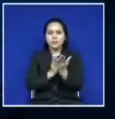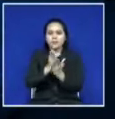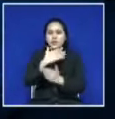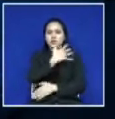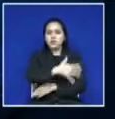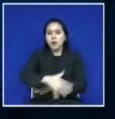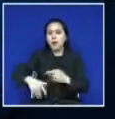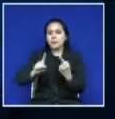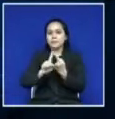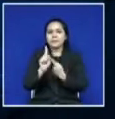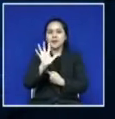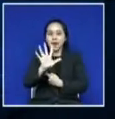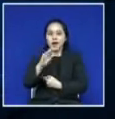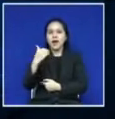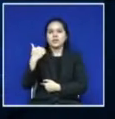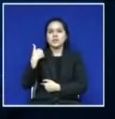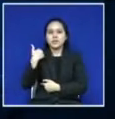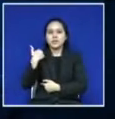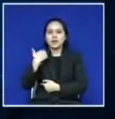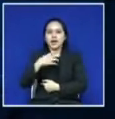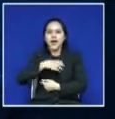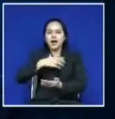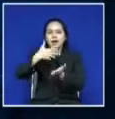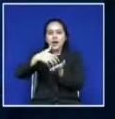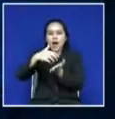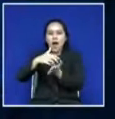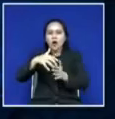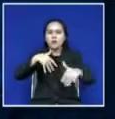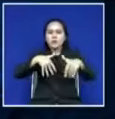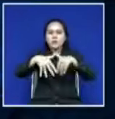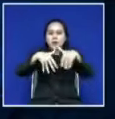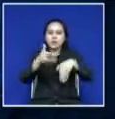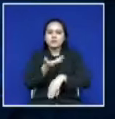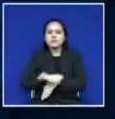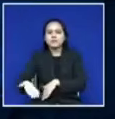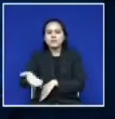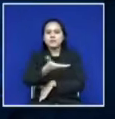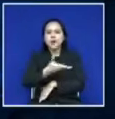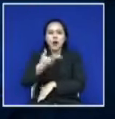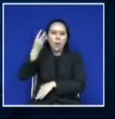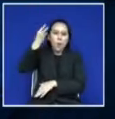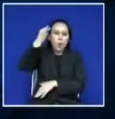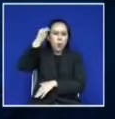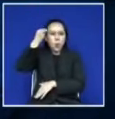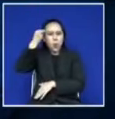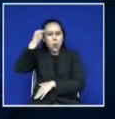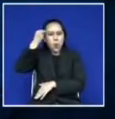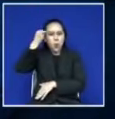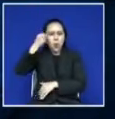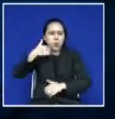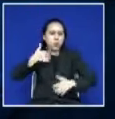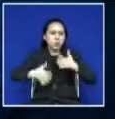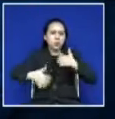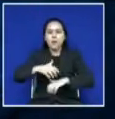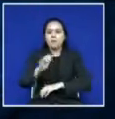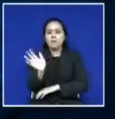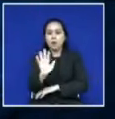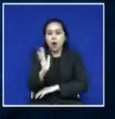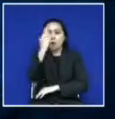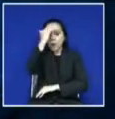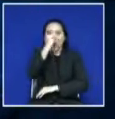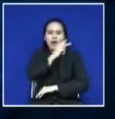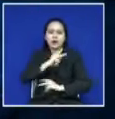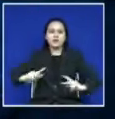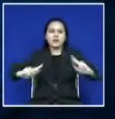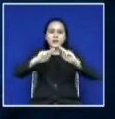ครับก็อยากจะยืนยันกับพี่น้องประชาชนว่าตรงนี้เนี่ยท่านไม่ต้องกังวล นะครับทางกระทรวงสุขมีความพร้อมในการรับดูแล